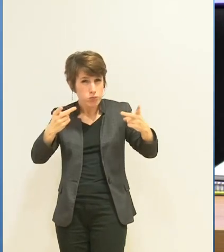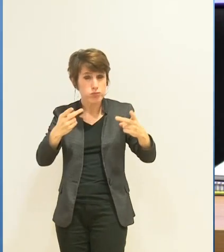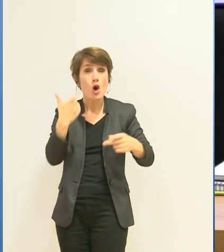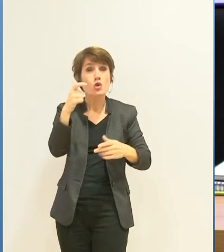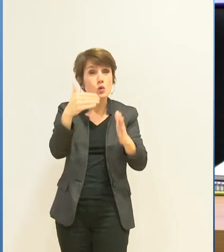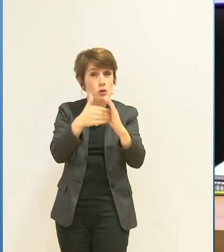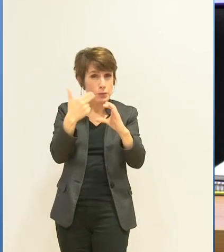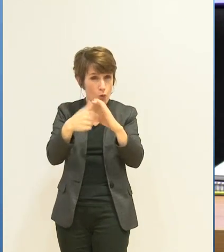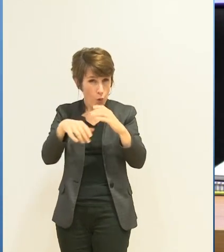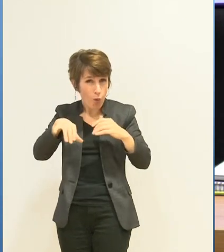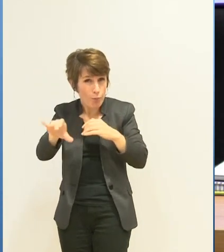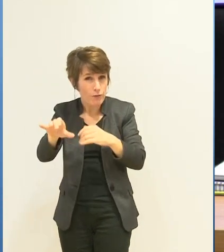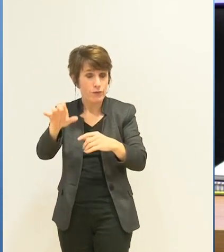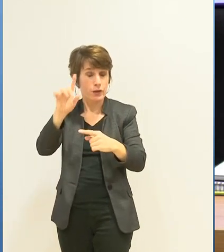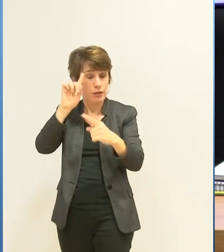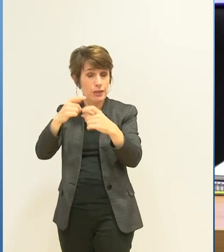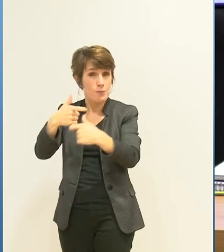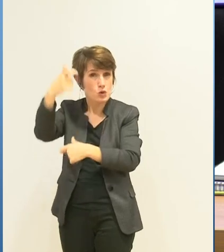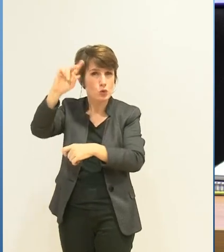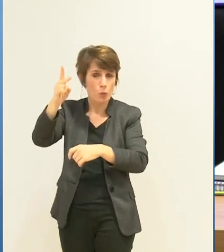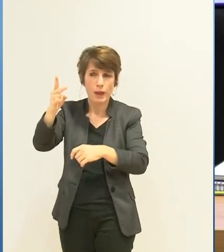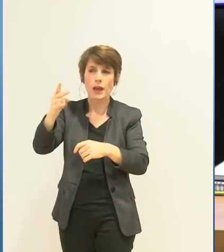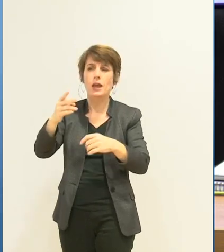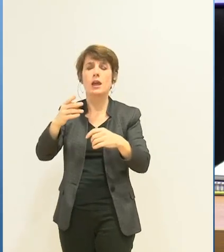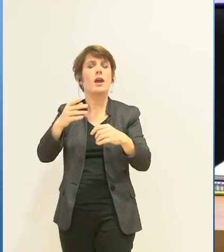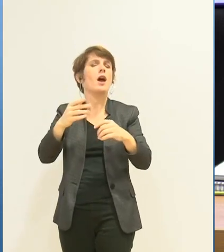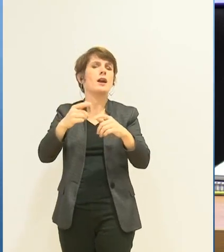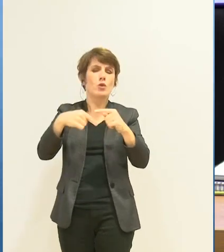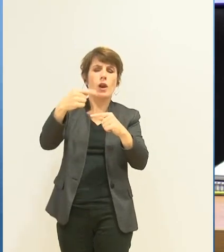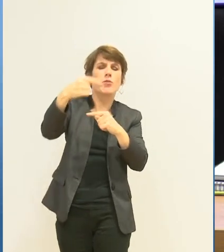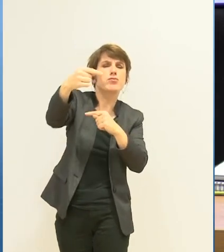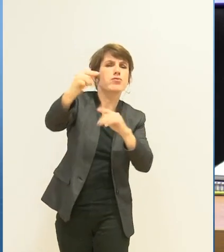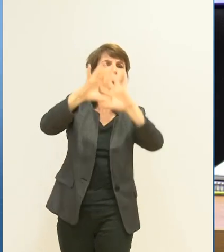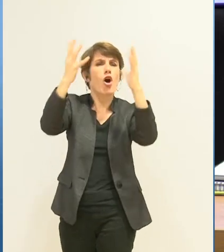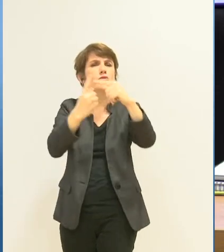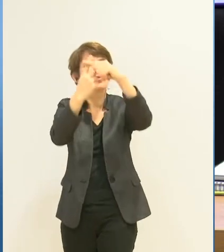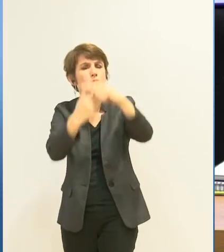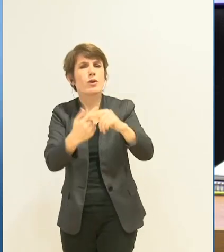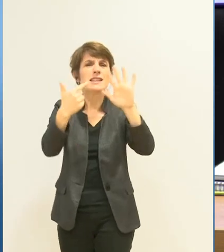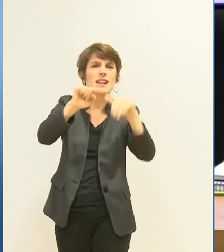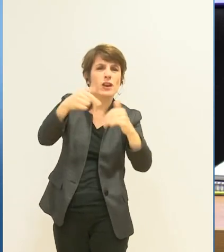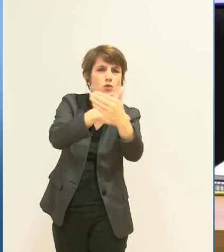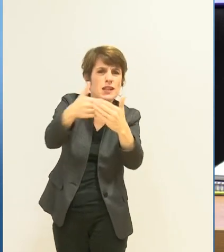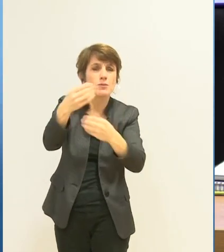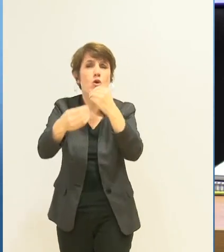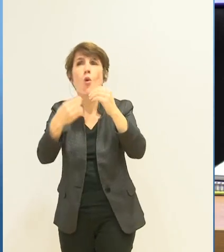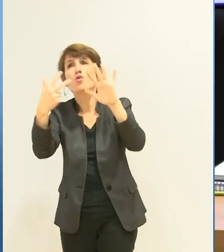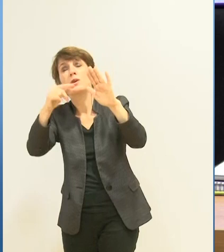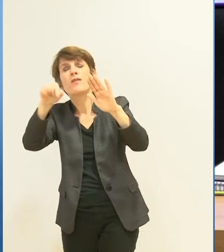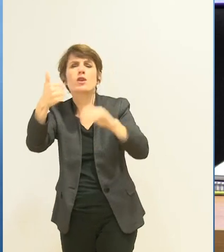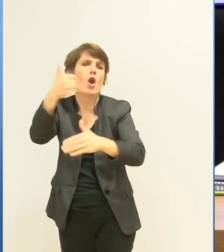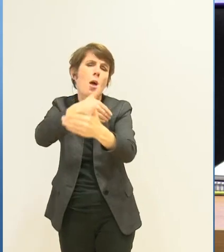perret alors 7,7 8,1 millions bon peu importe mais qui est